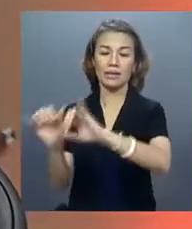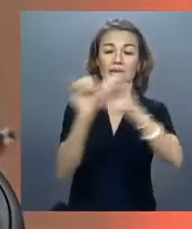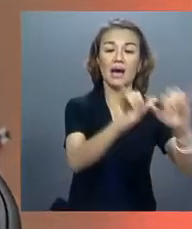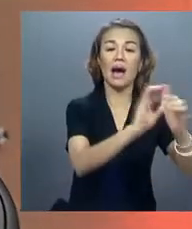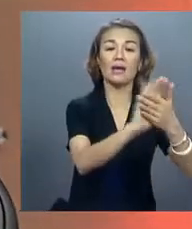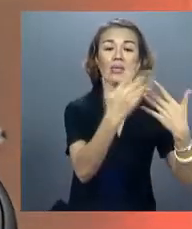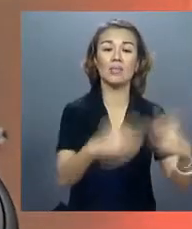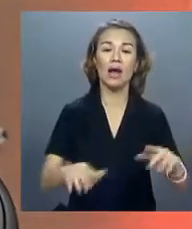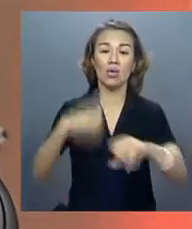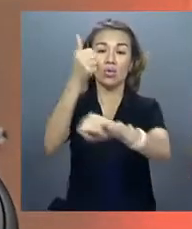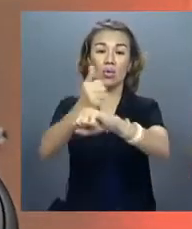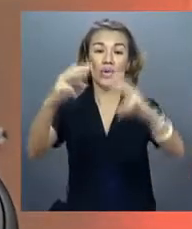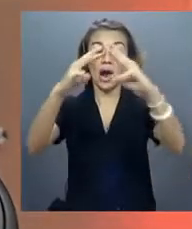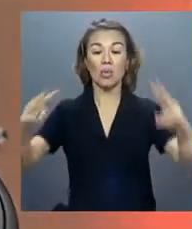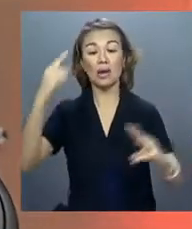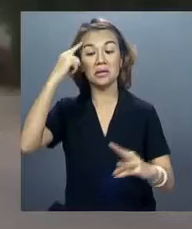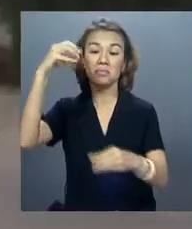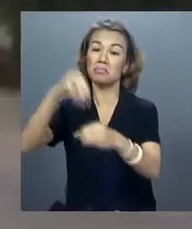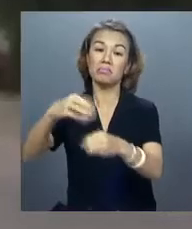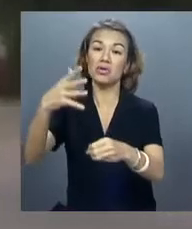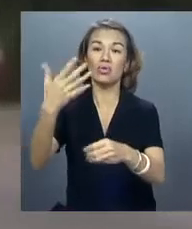าสวัดนั้นอาจไม่อยู่ในวัดแล้วค่ะ